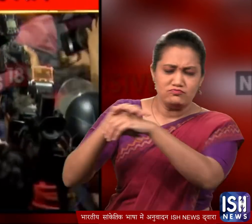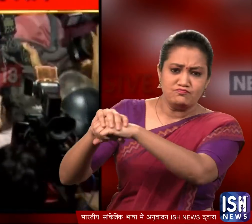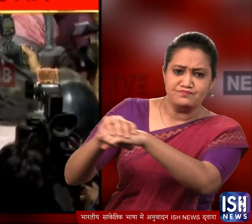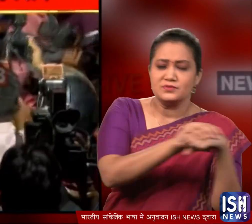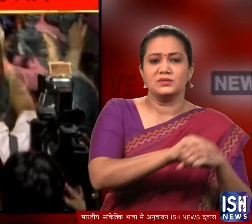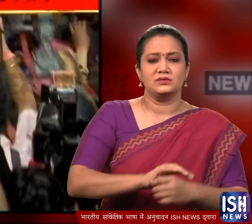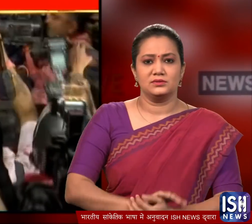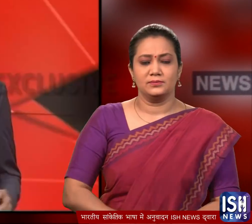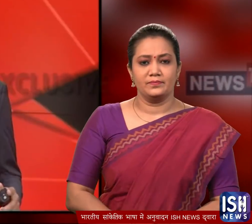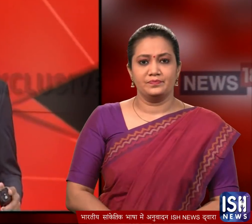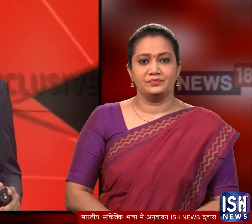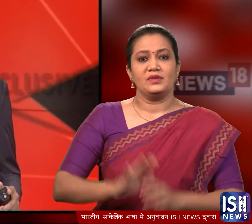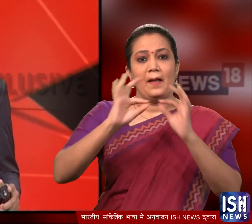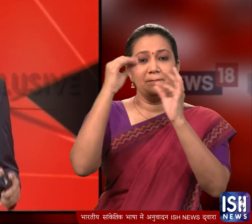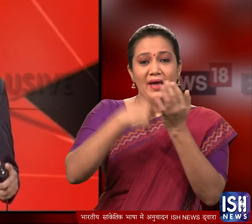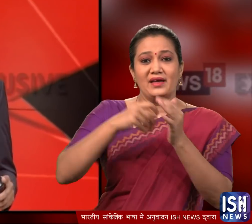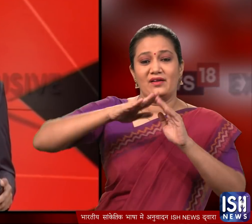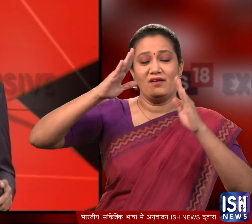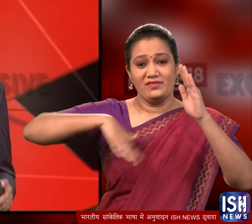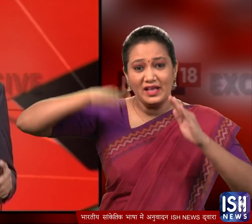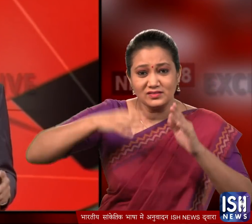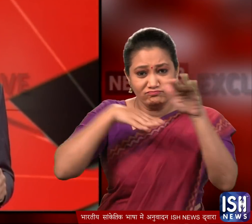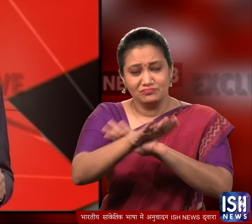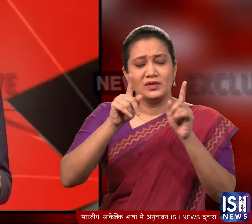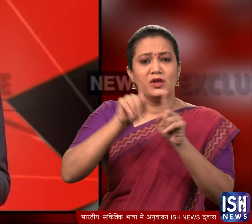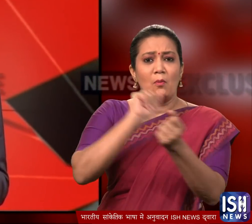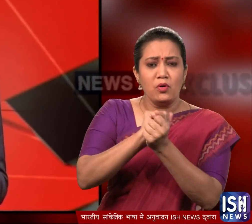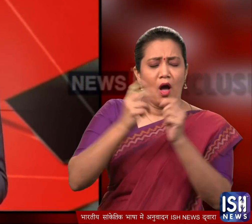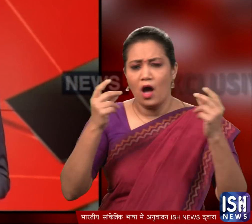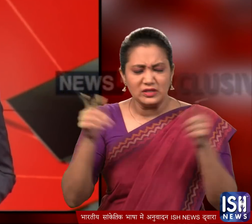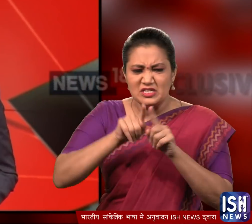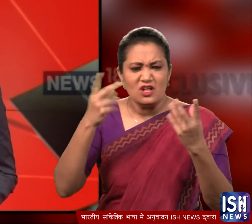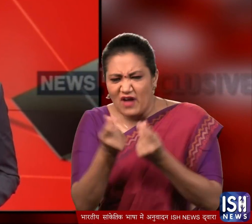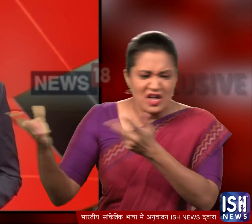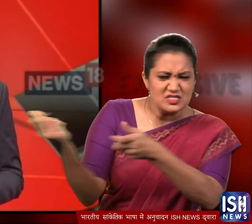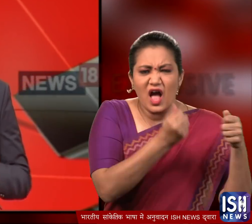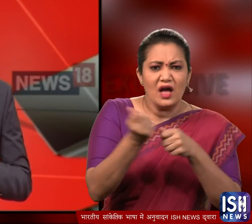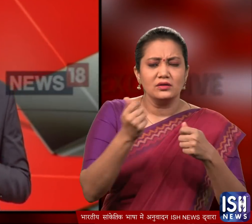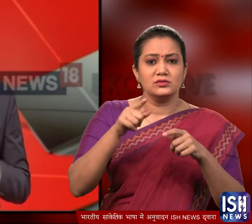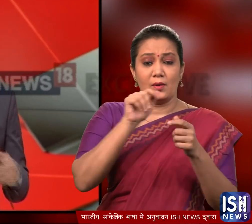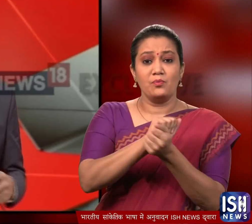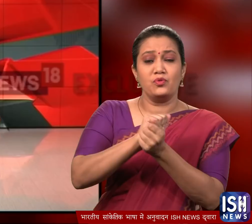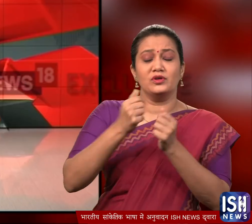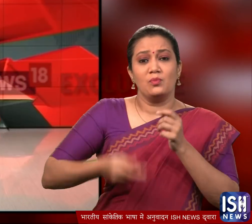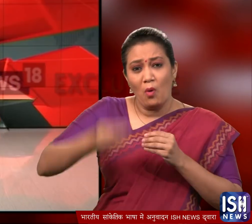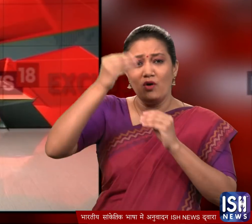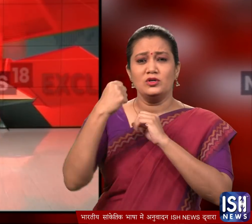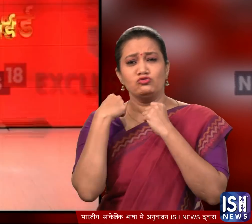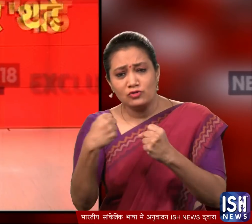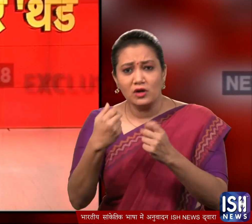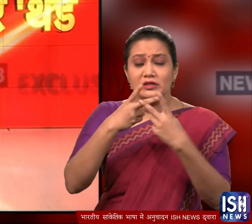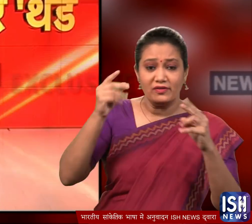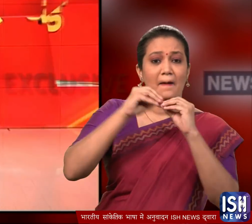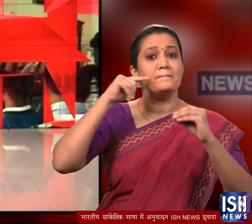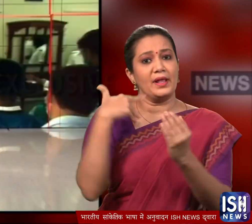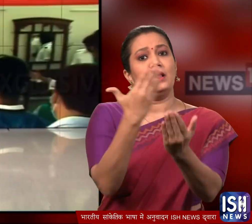जबरन सीढ़ियों से उठा दिया। और इस दौरान बिहार की विधानसभा के अंदर पुलिस का जबरदस्त एक्शन चलता रहा। पुलिस को ज्यादा अधिकार देने वाले एक